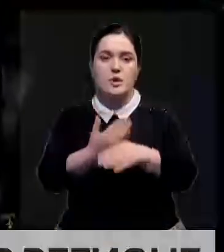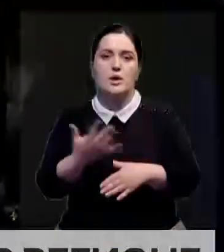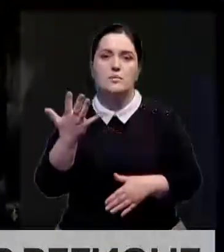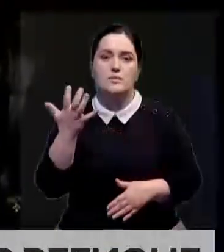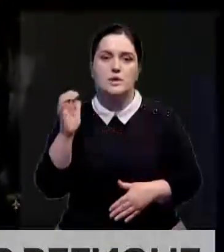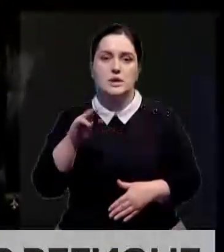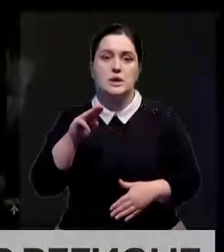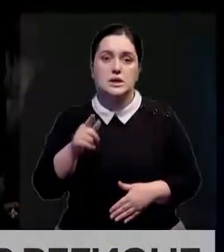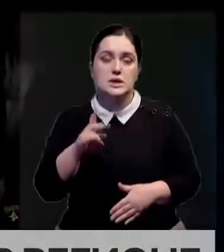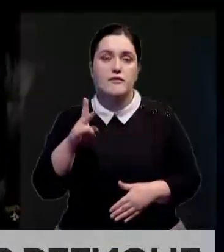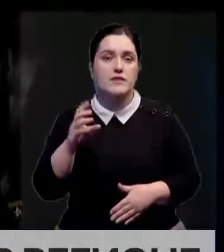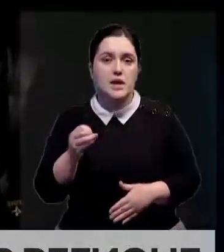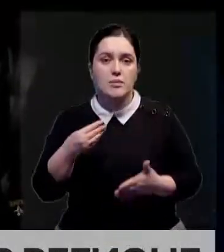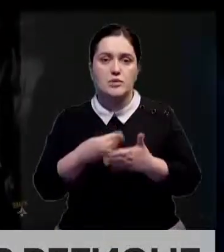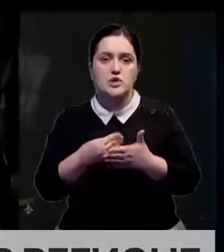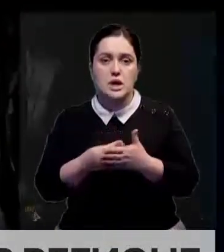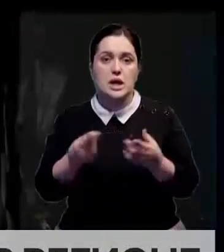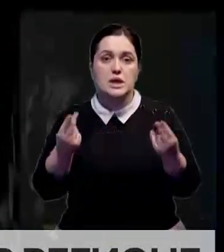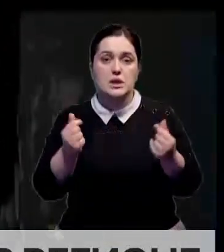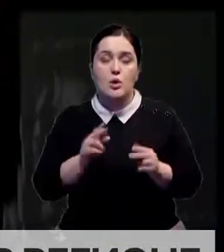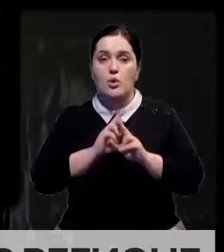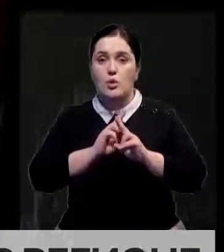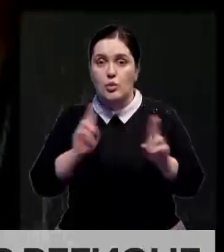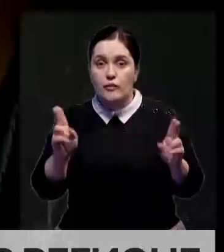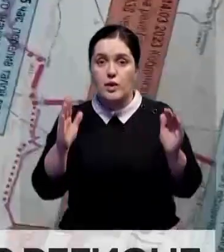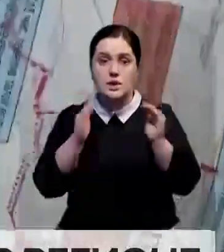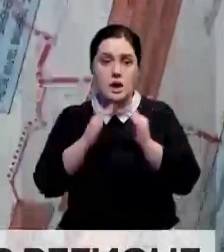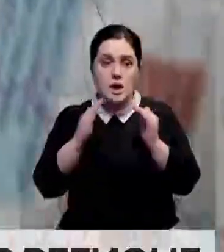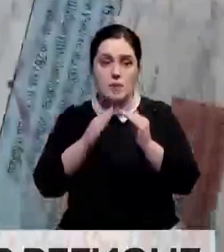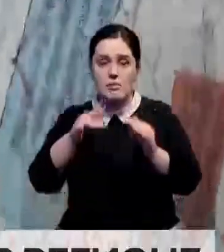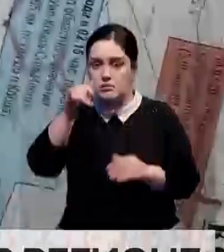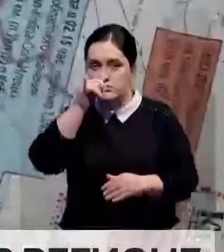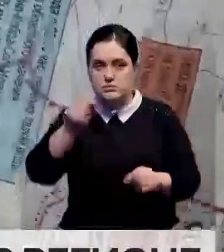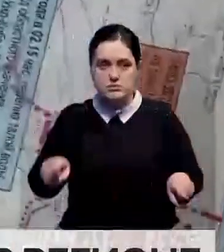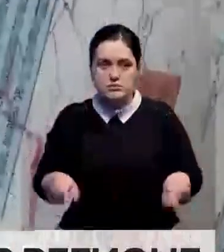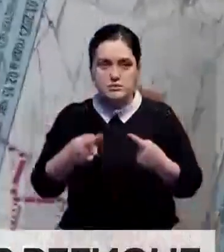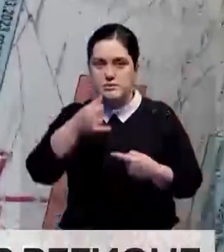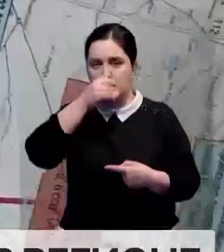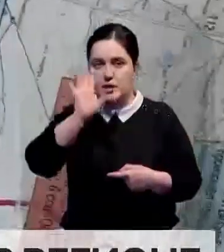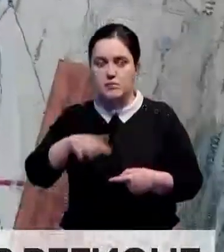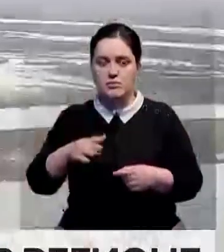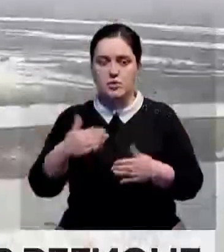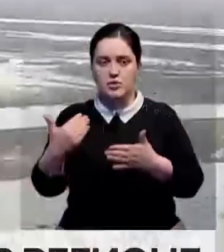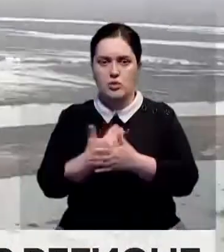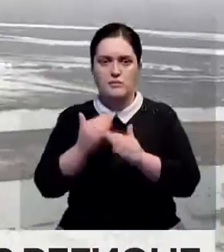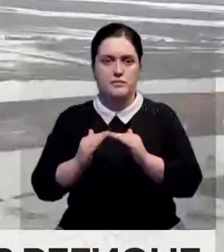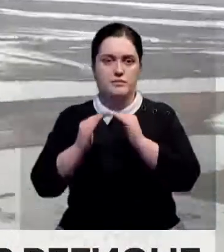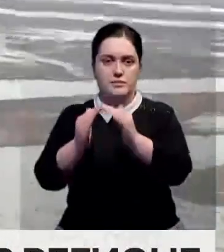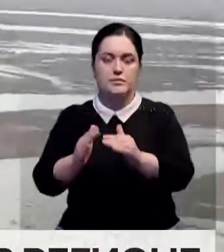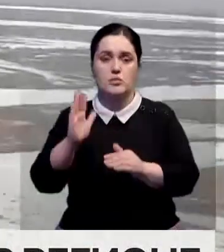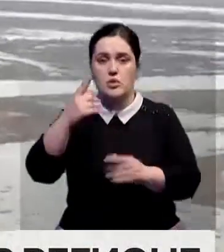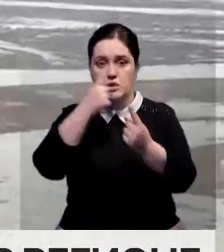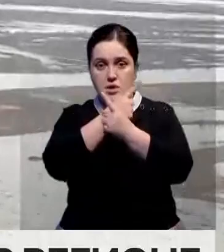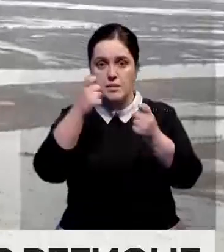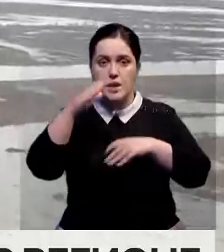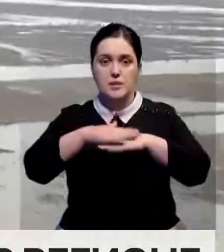500.000 тенге из вне бюджетных средств а тем у кого дома не подлежат восстановлению приобретут новое жильё сообщили